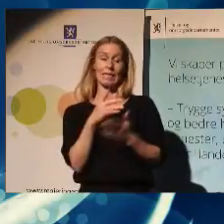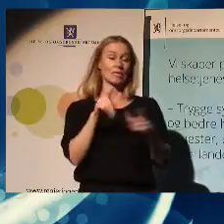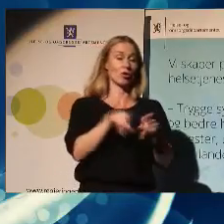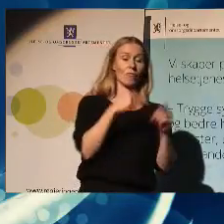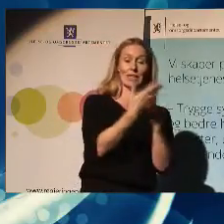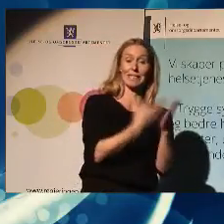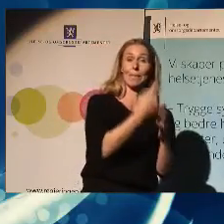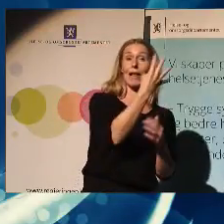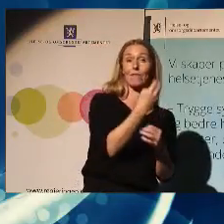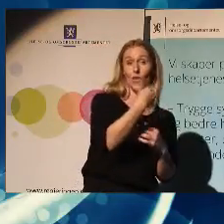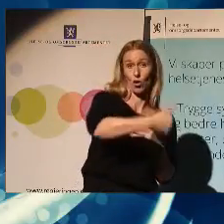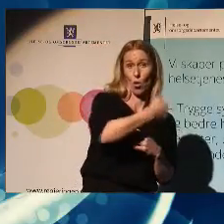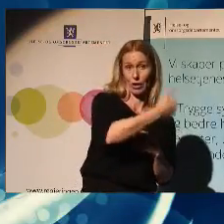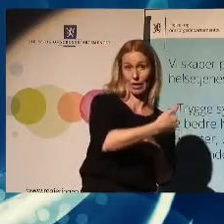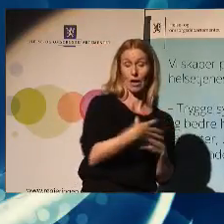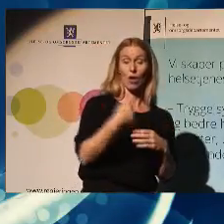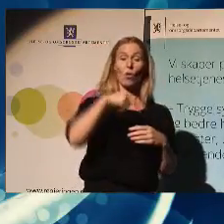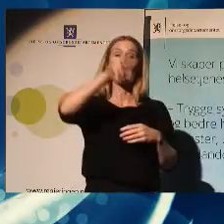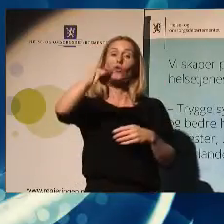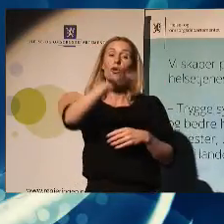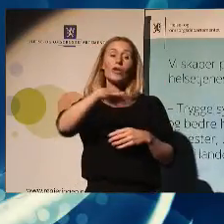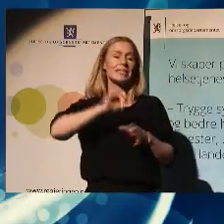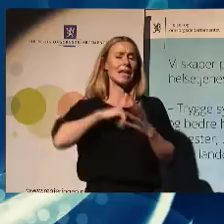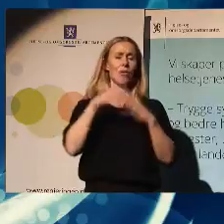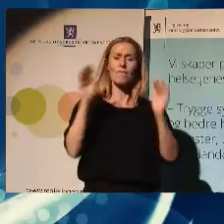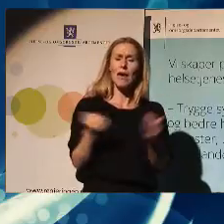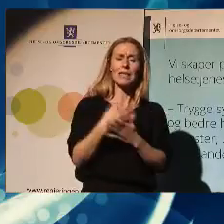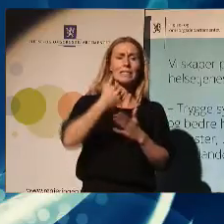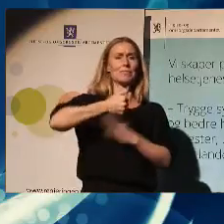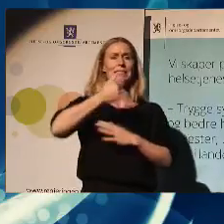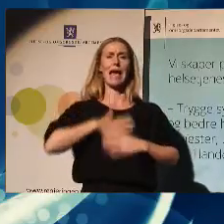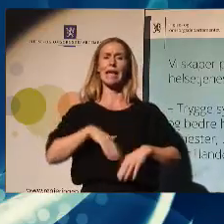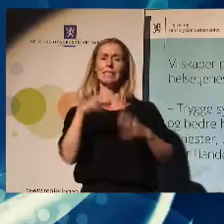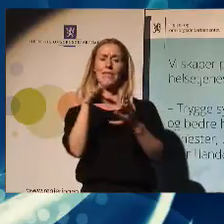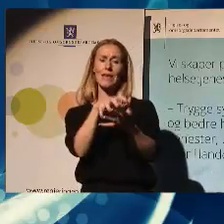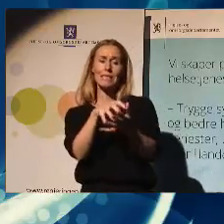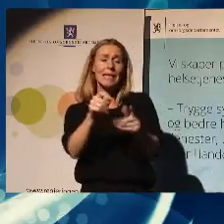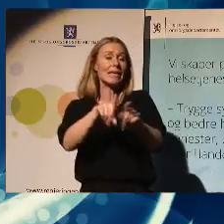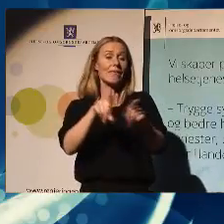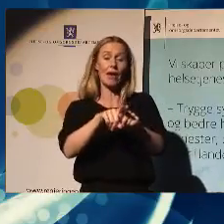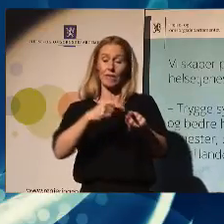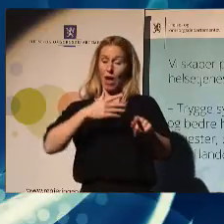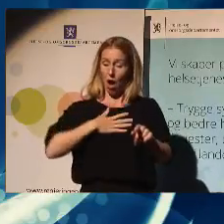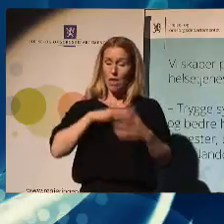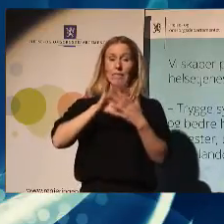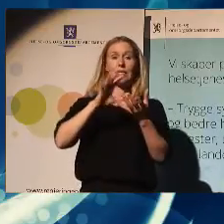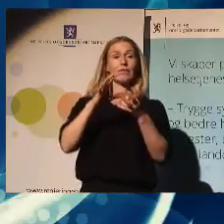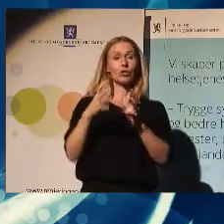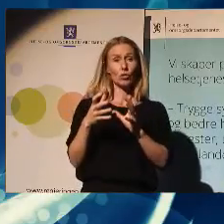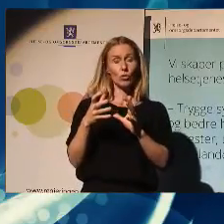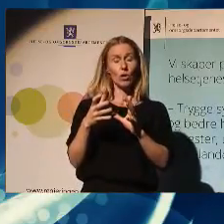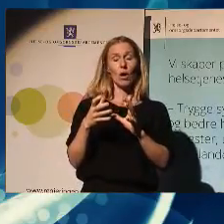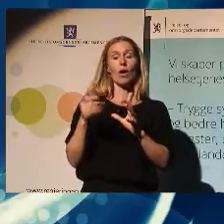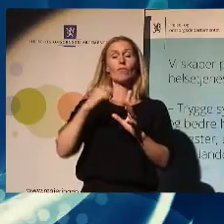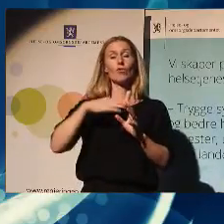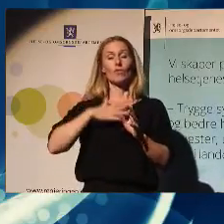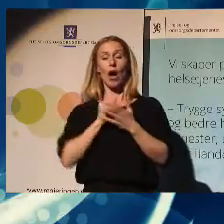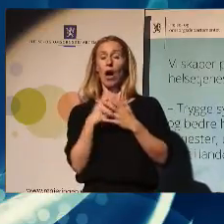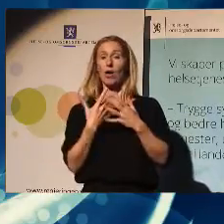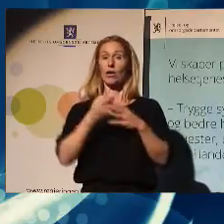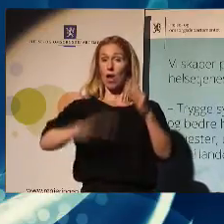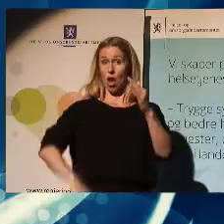Så det sånn I Norge, selv om vi har et verdens beste helsevesen, så har vi en situasjon hvor vi har lavere